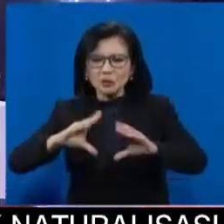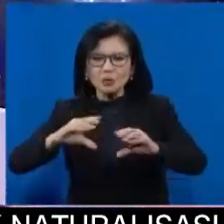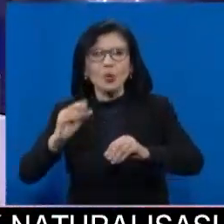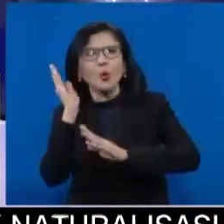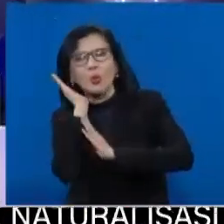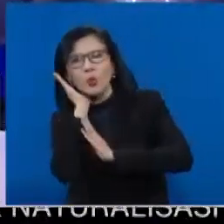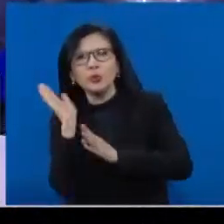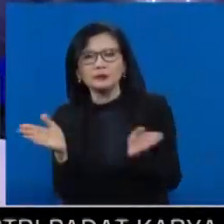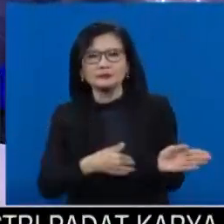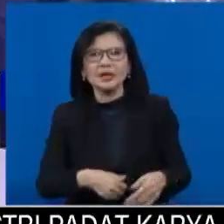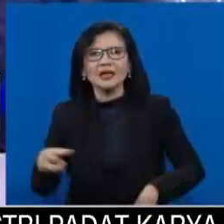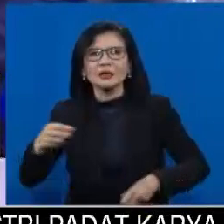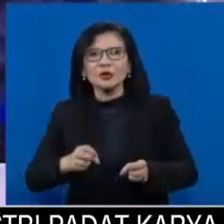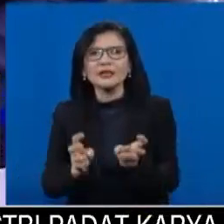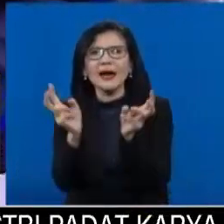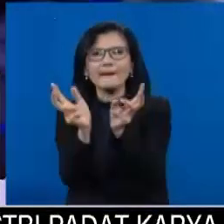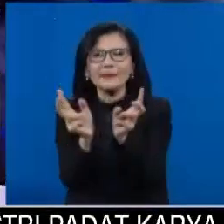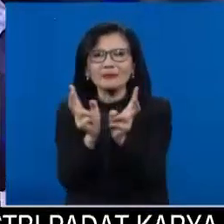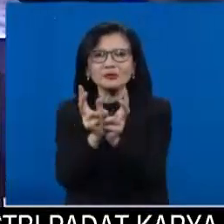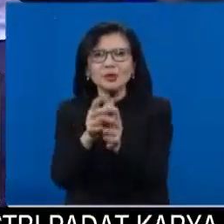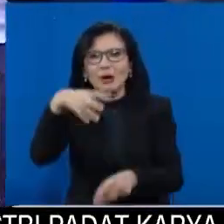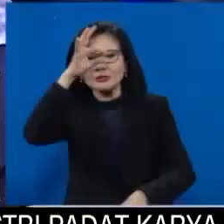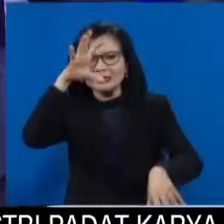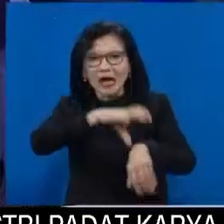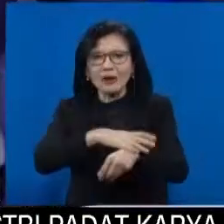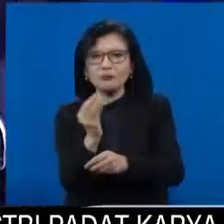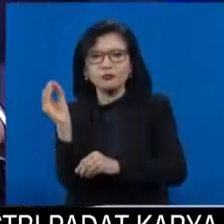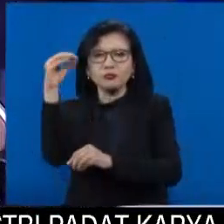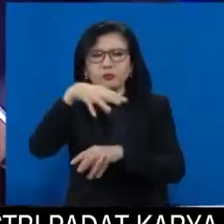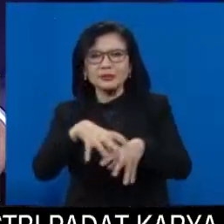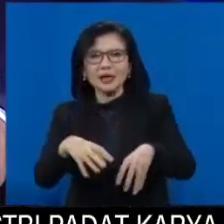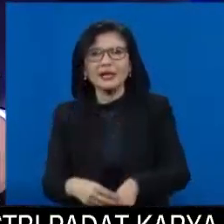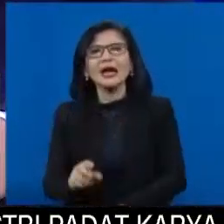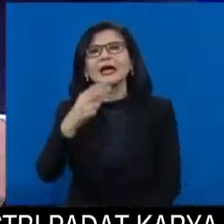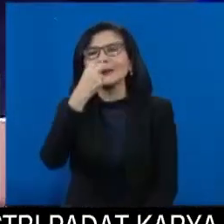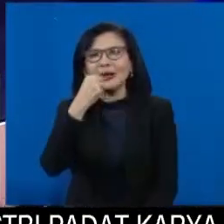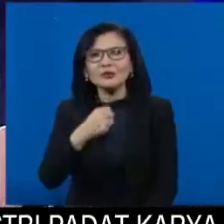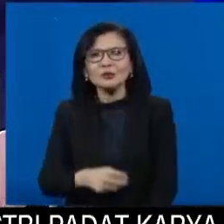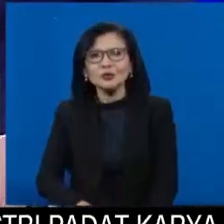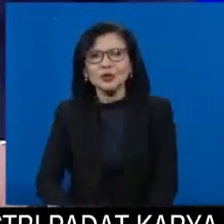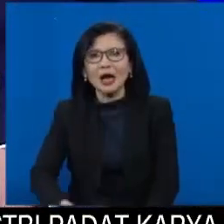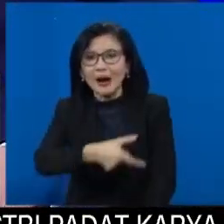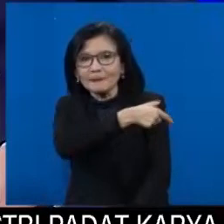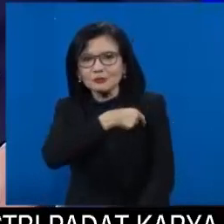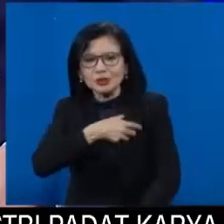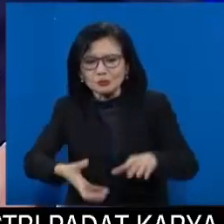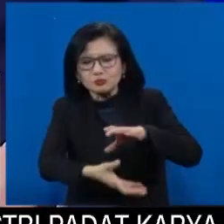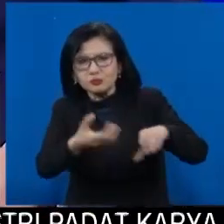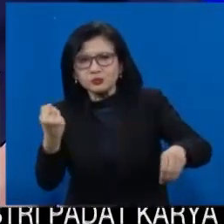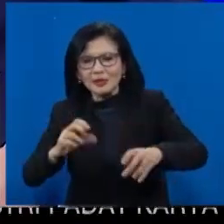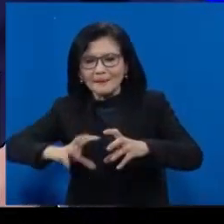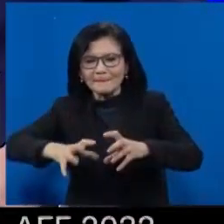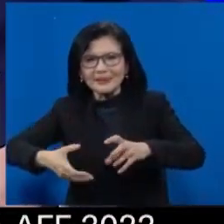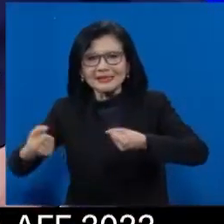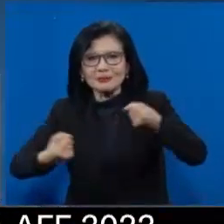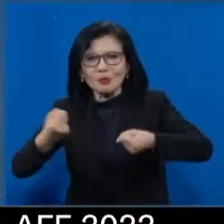Mamuju, Sulawesi Barat, petugas menangkap ular kobra berukuran besar. Sementara di Kabupaten Bandung, petugas mengeluarkan ular yang bersembunyi di mesin mobil.